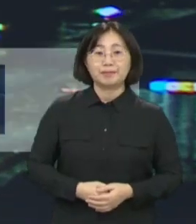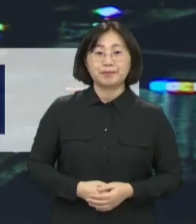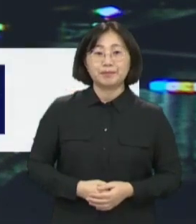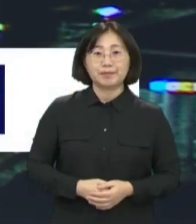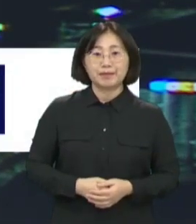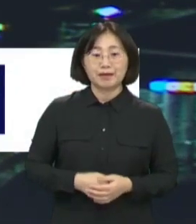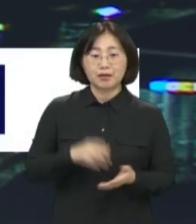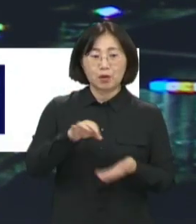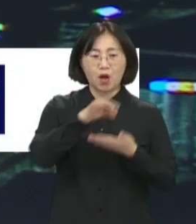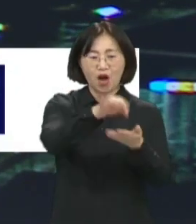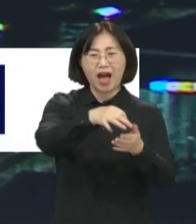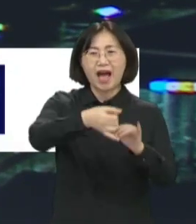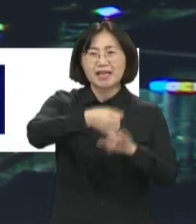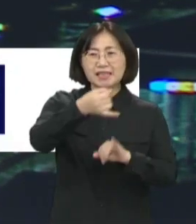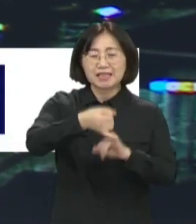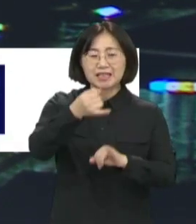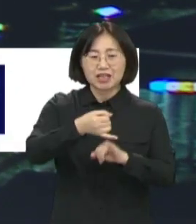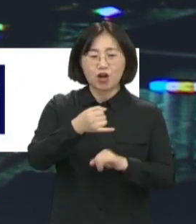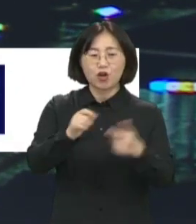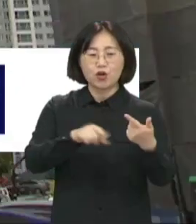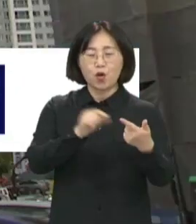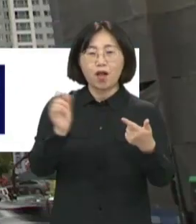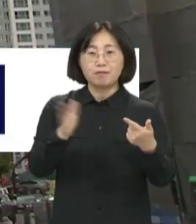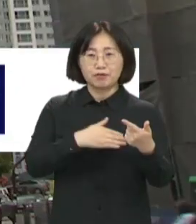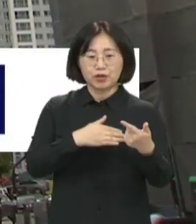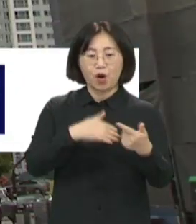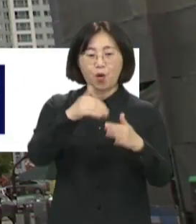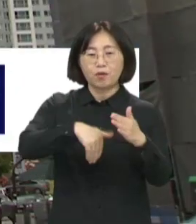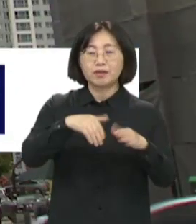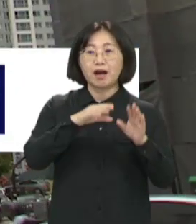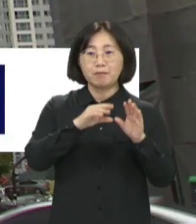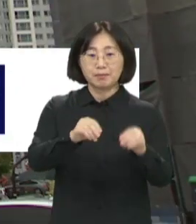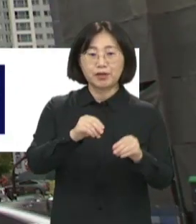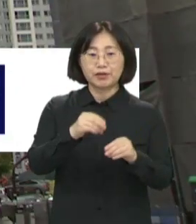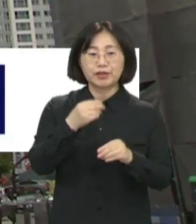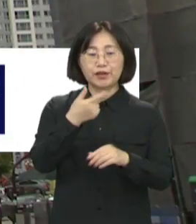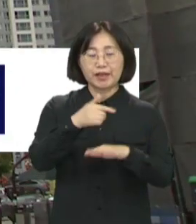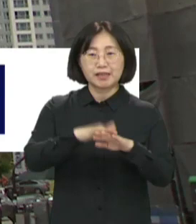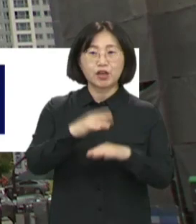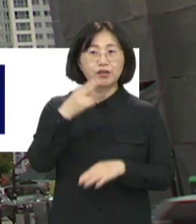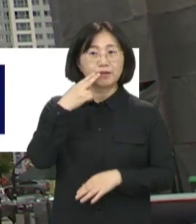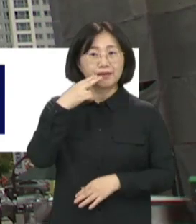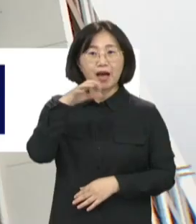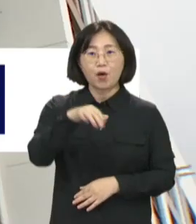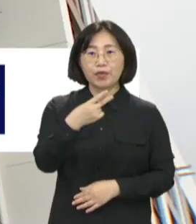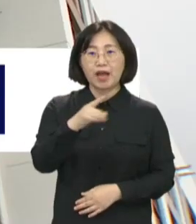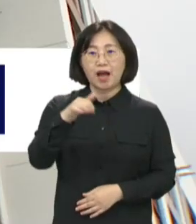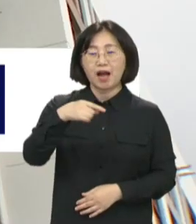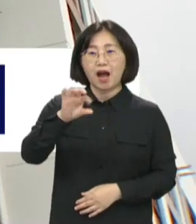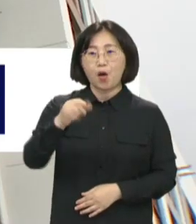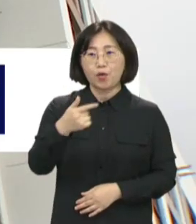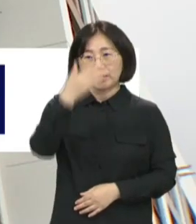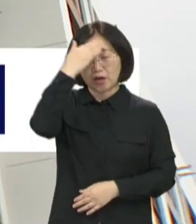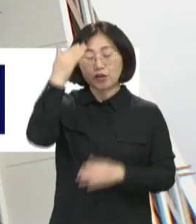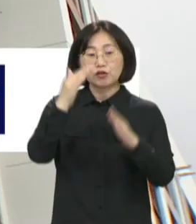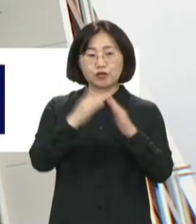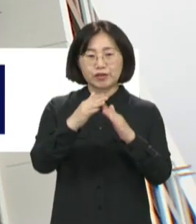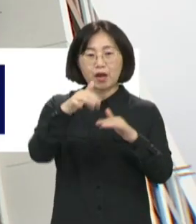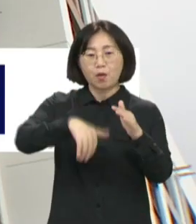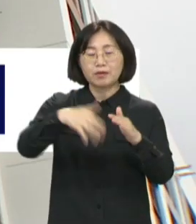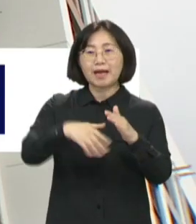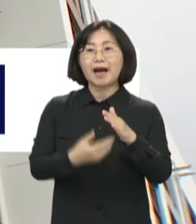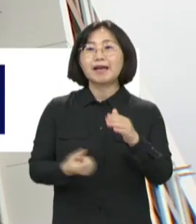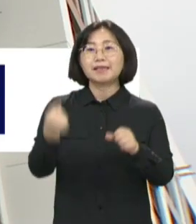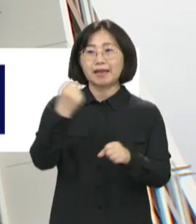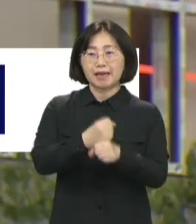대금 미지급 사태로 지난 6월부터 멈춰섰던 대전 신탄진 다가온 청년 주택의 공사가 재개됐습니다